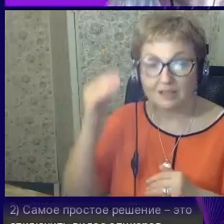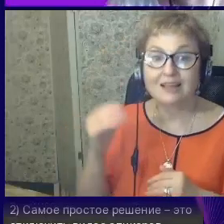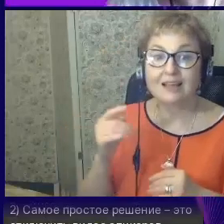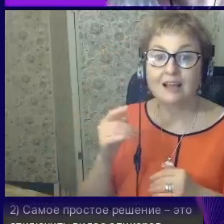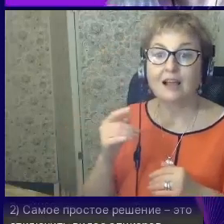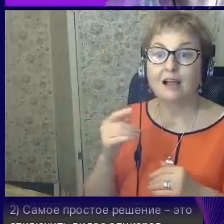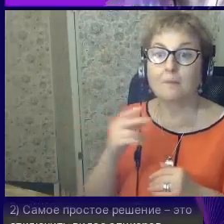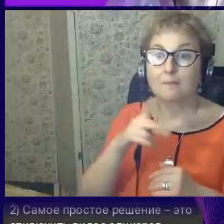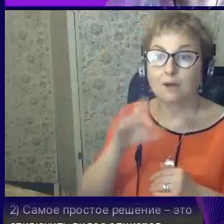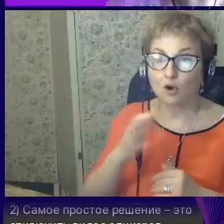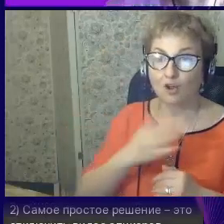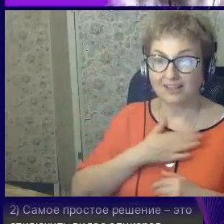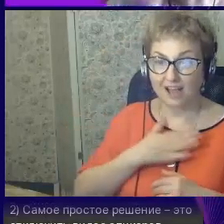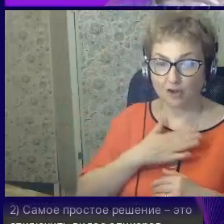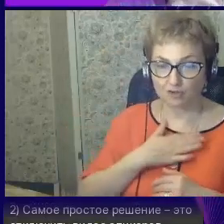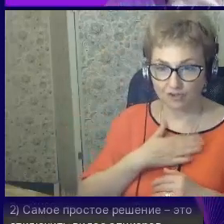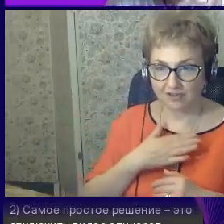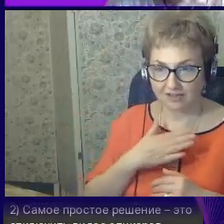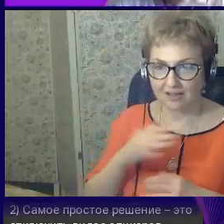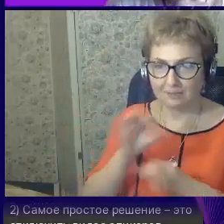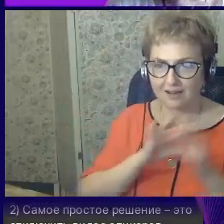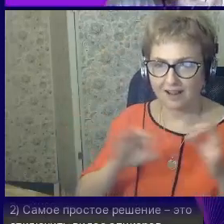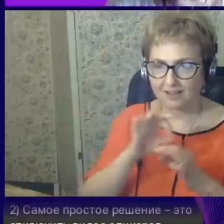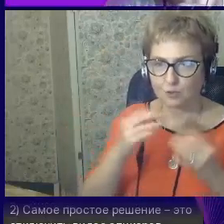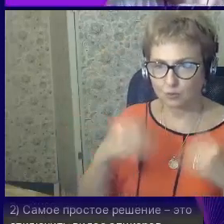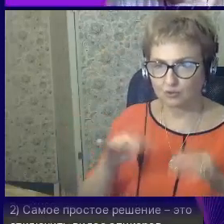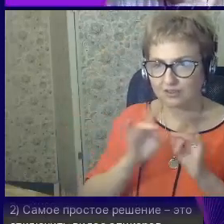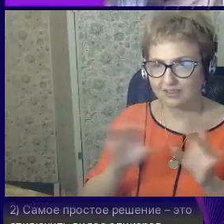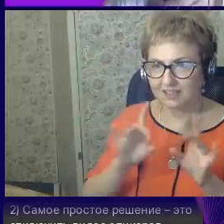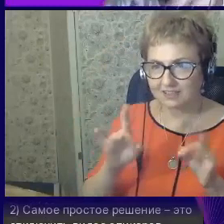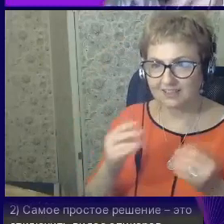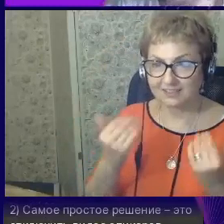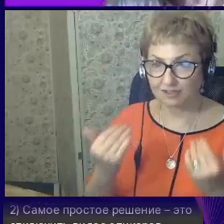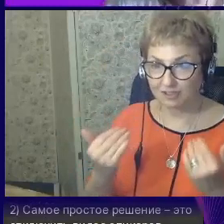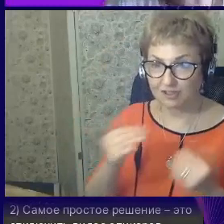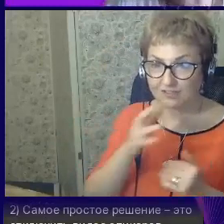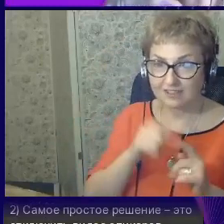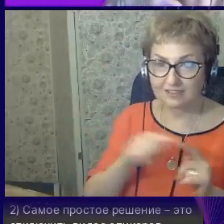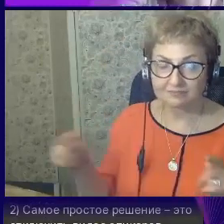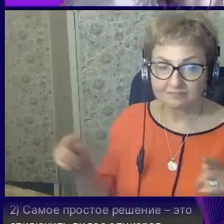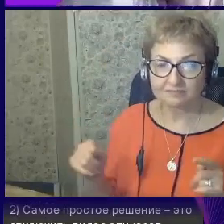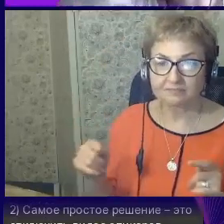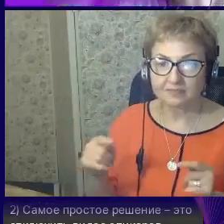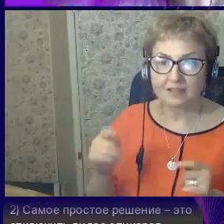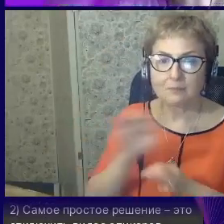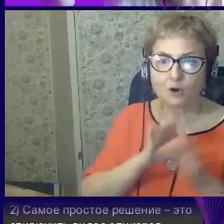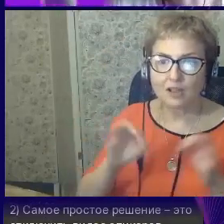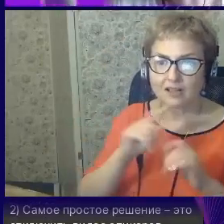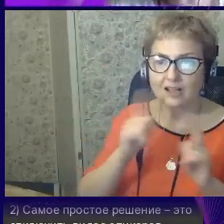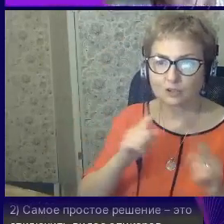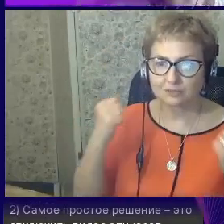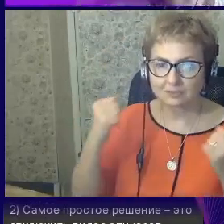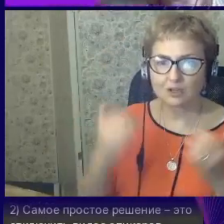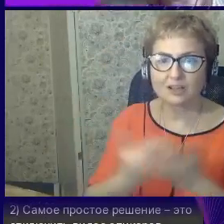Ну, про наш проект я уже рассказала. В настоящий момент проект «Особый